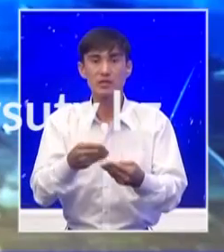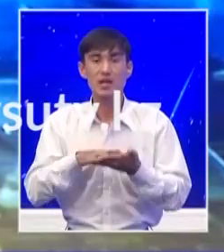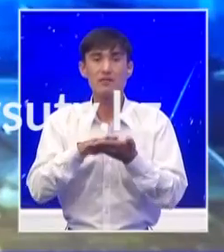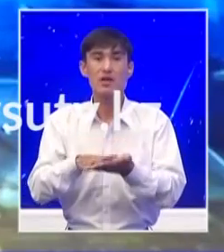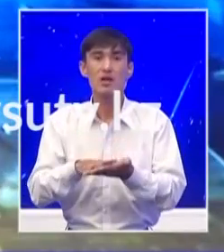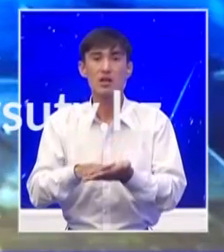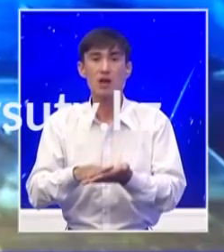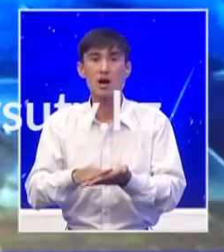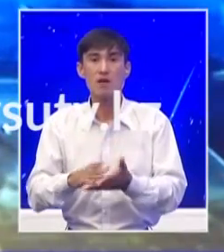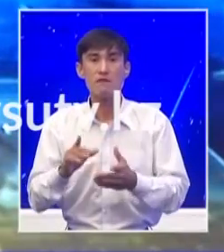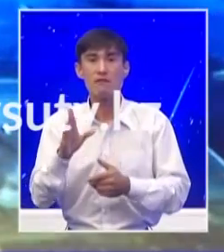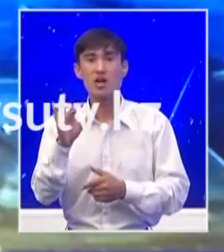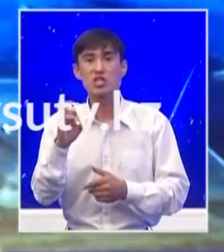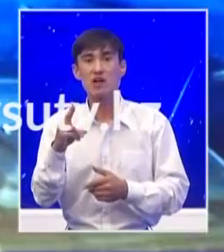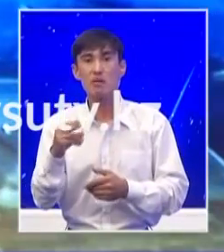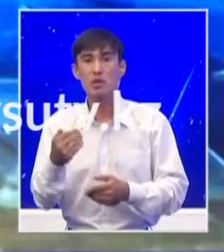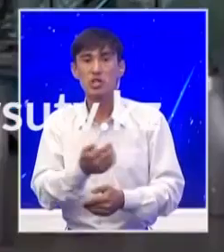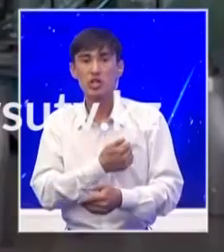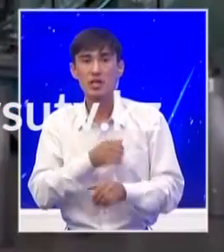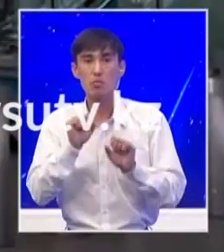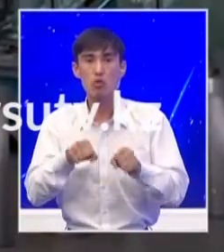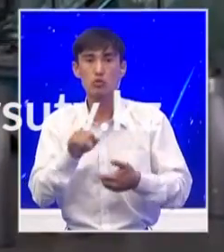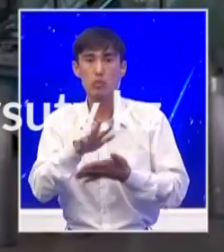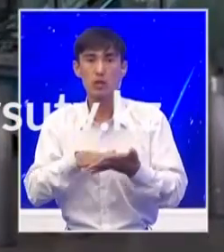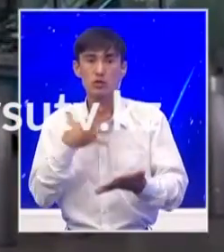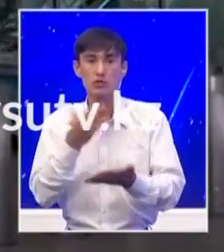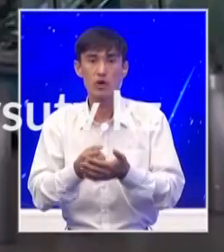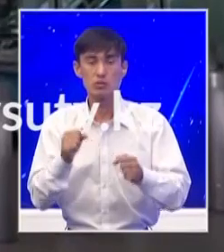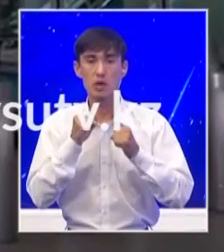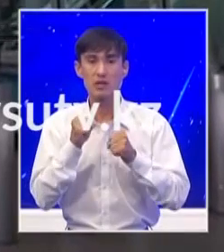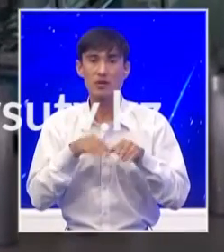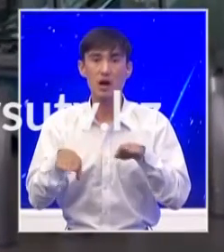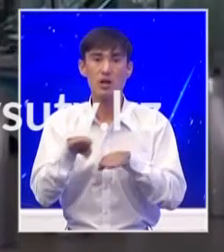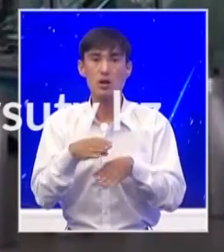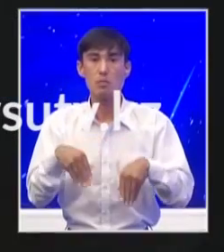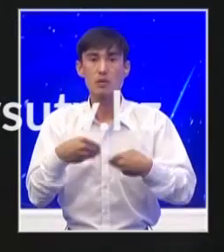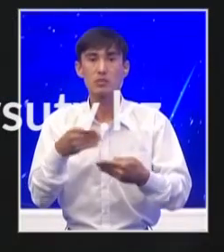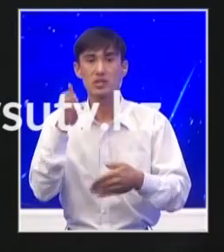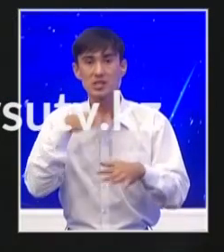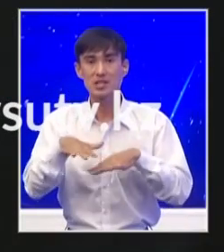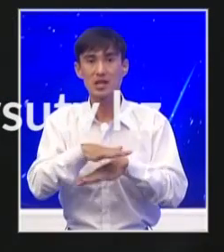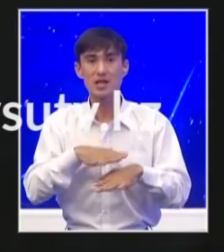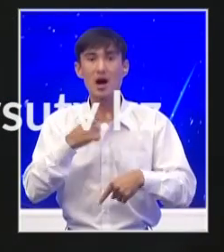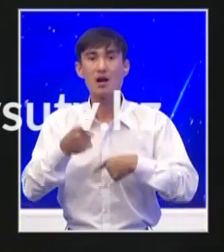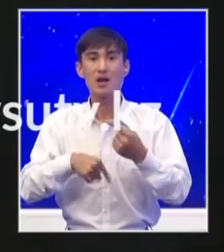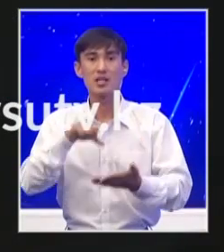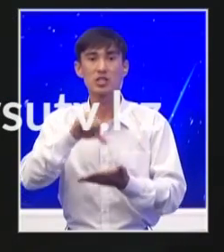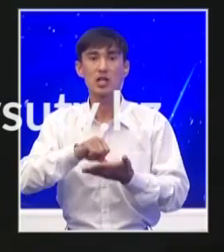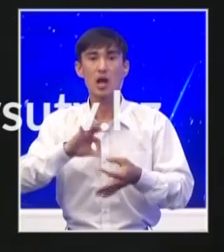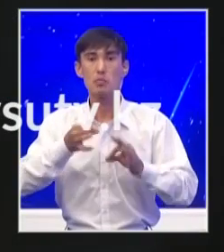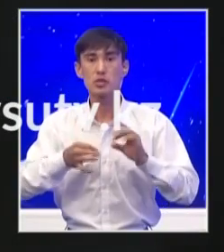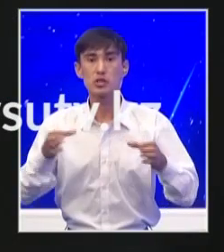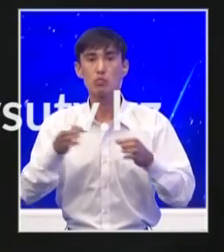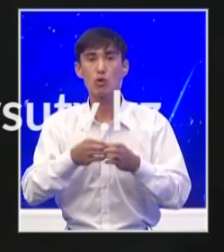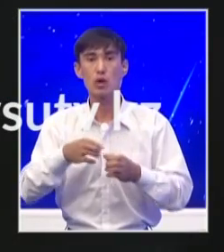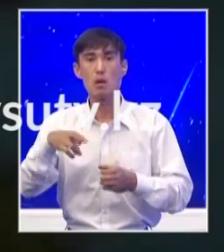заявила официальная Варшава, при желании может продолжить свою спортивную карьеру в принимающей стране. Ранее член Олимпийской сборной